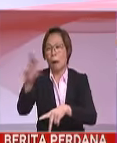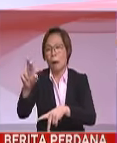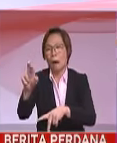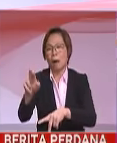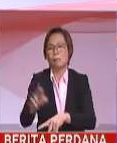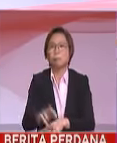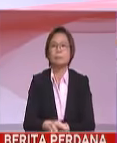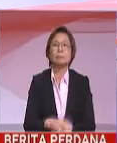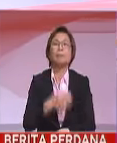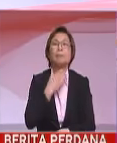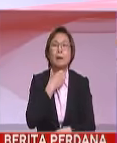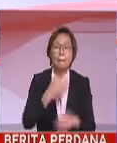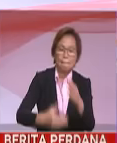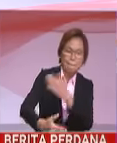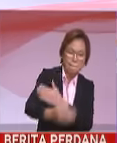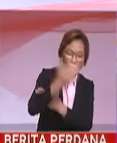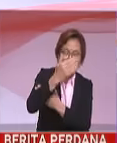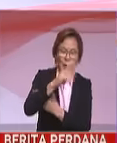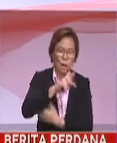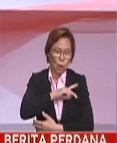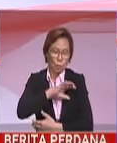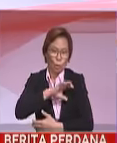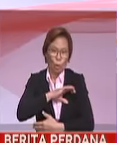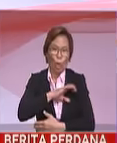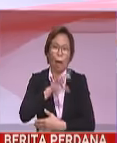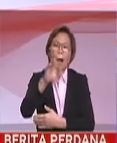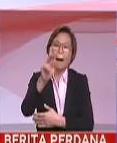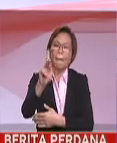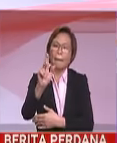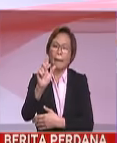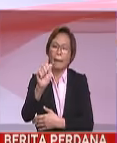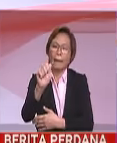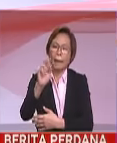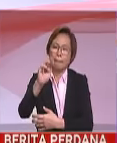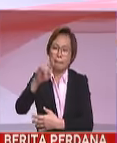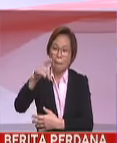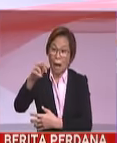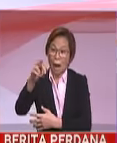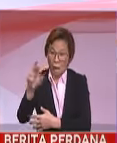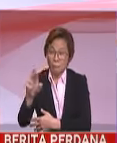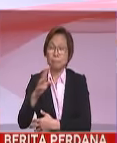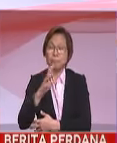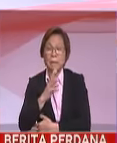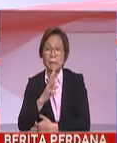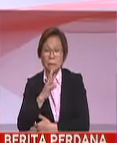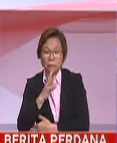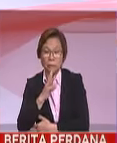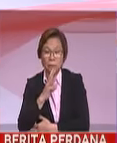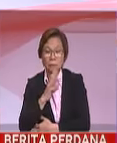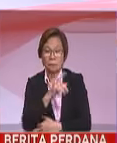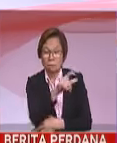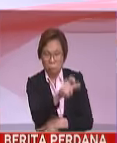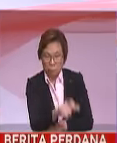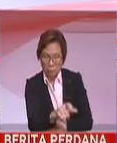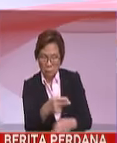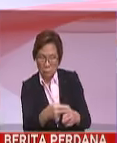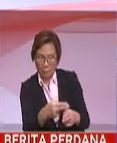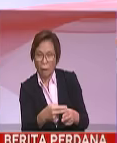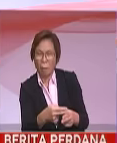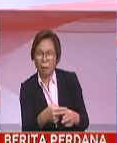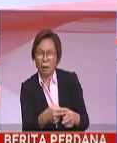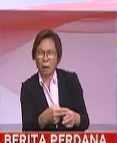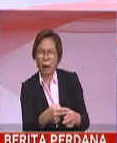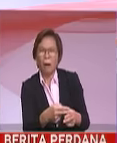Baru, Kampar pagi tadi. Ketua Polis Daerah Kampar, Superintenden Hasrul Nazri Hashim berkata, mangsa dikenal pasti